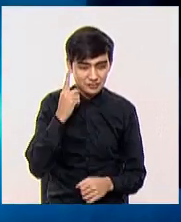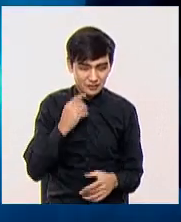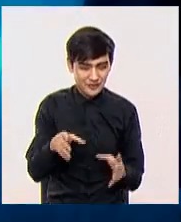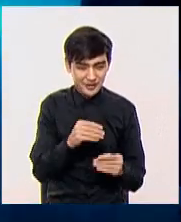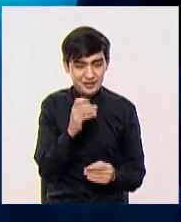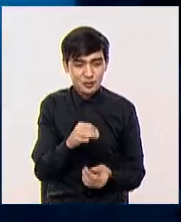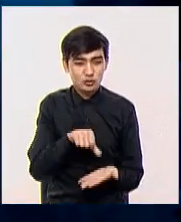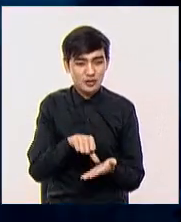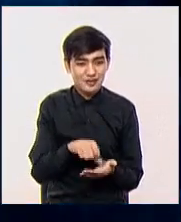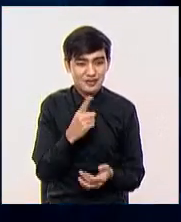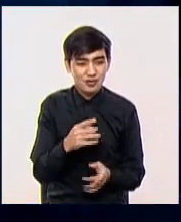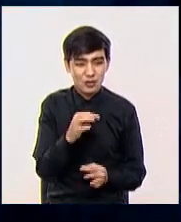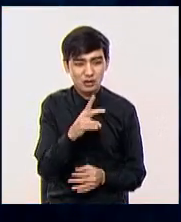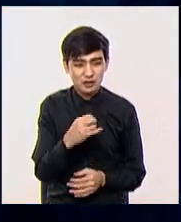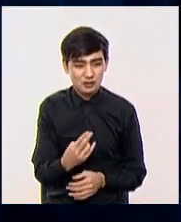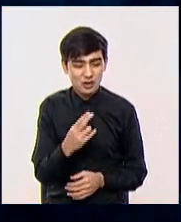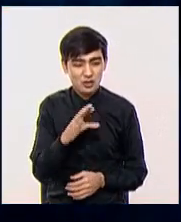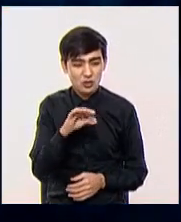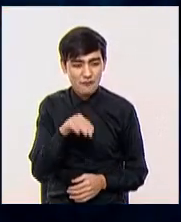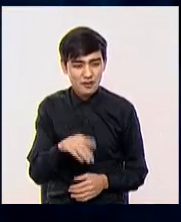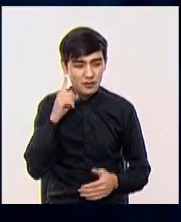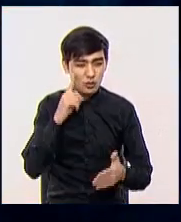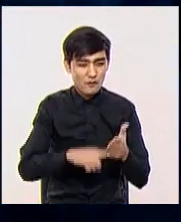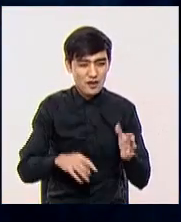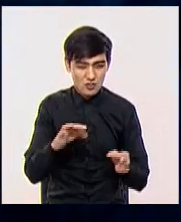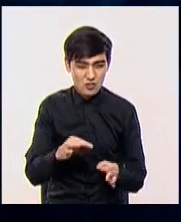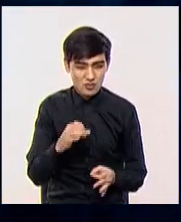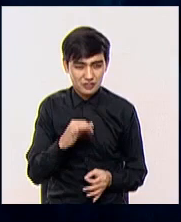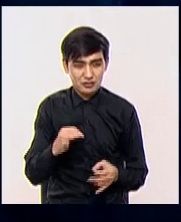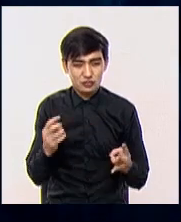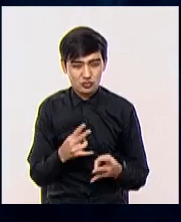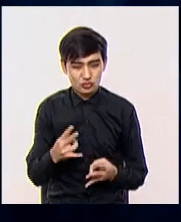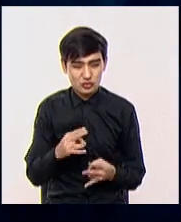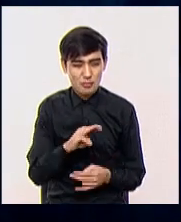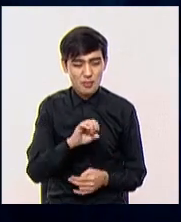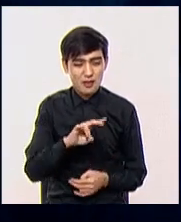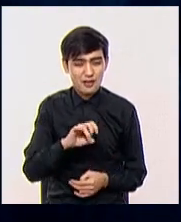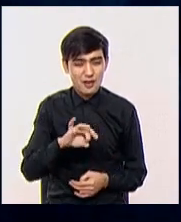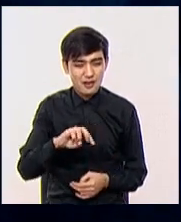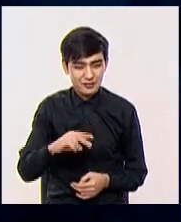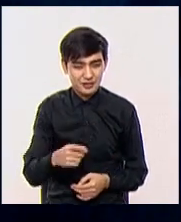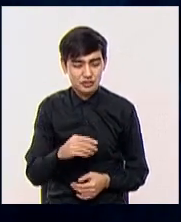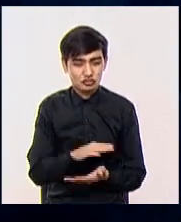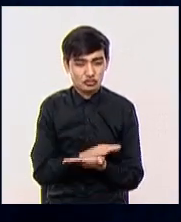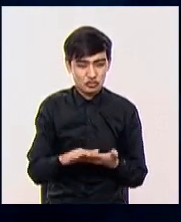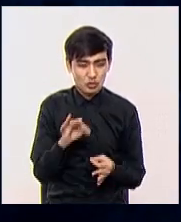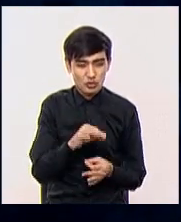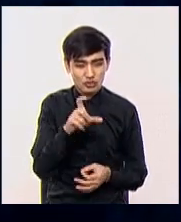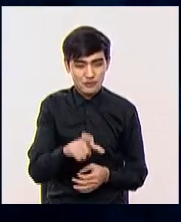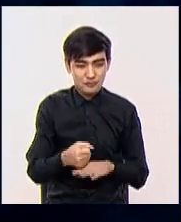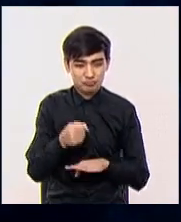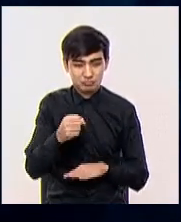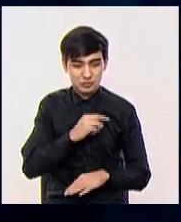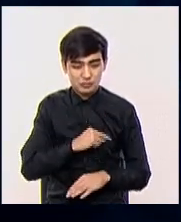из участников Национального совета общественного доверия о необходимости моральной чистоплотности назначаемых